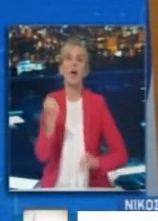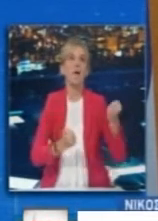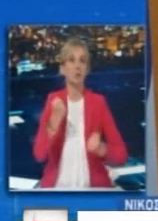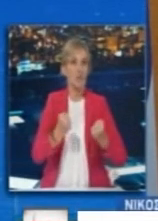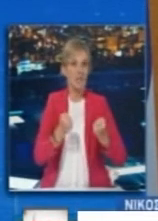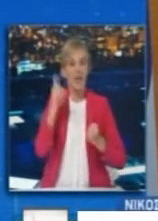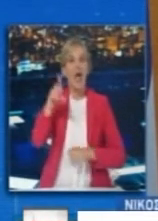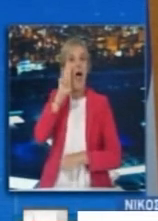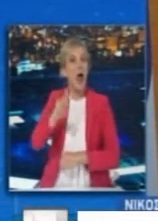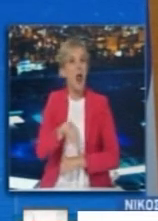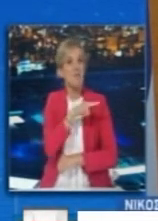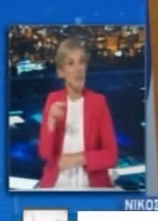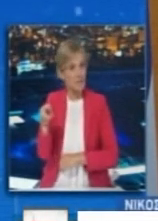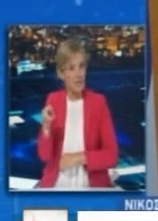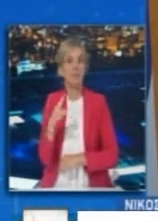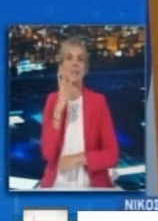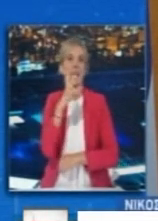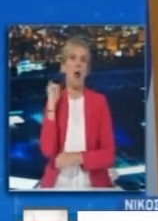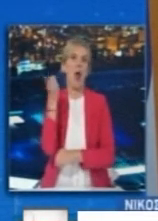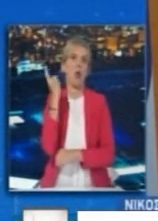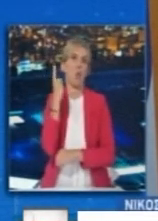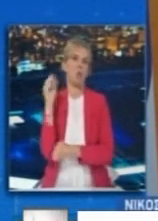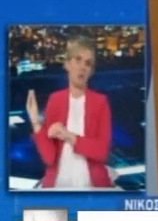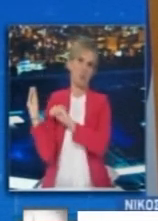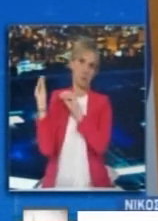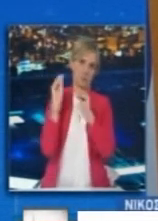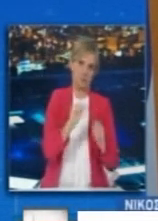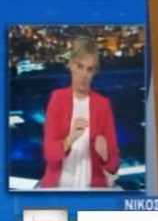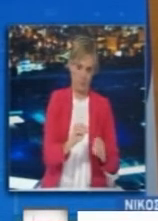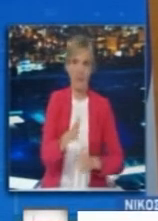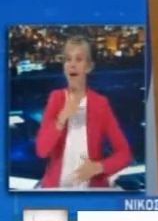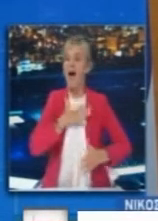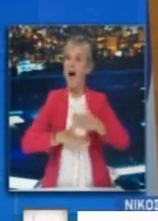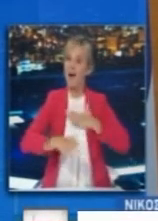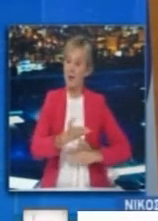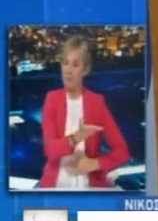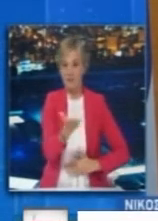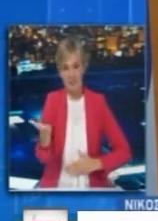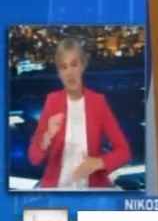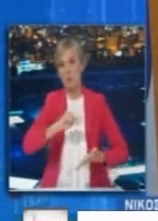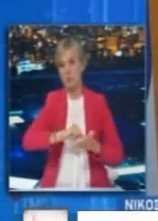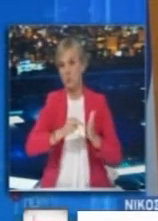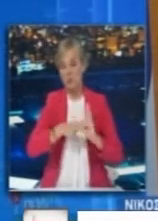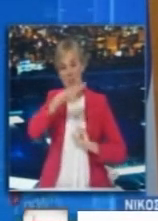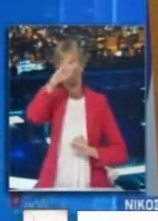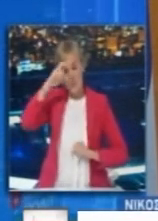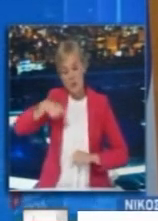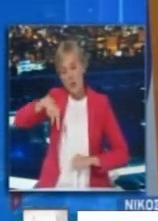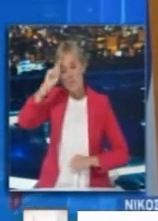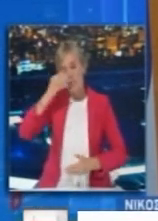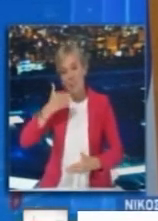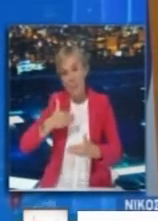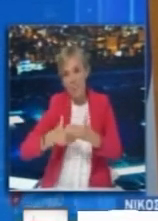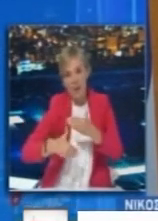από την Ελβετία, αναμένονται 3 ελικόπτερα. Αγαπητοί μου συμπολίτες, οι μέρες που έρχονται θα είναι δύσκολες, με ακόμη πιο δύσκολη